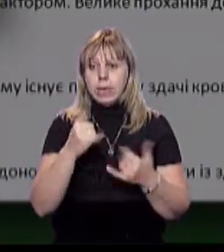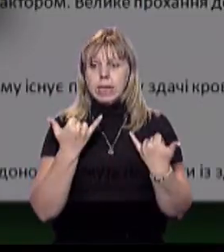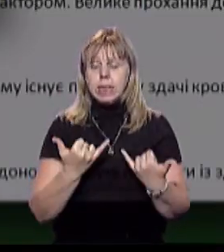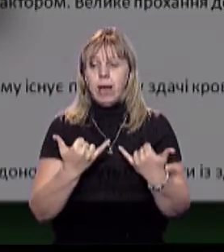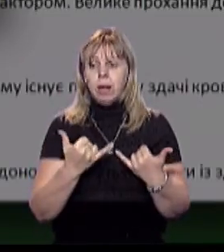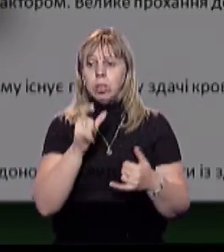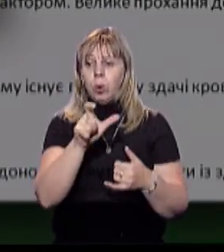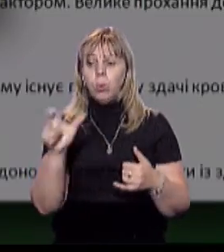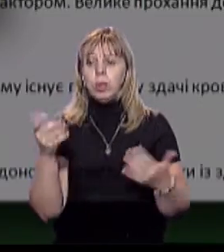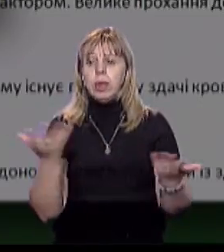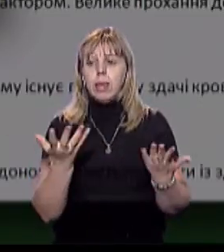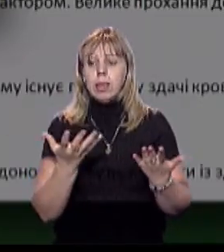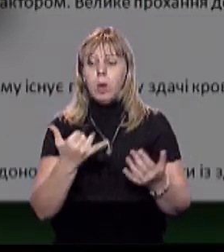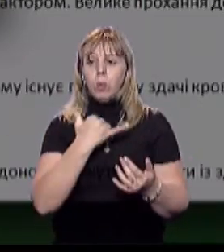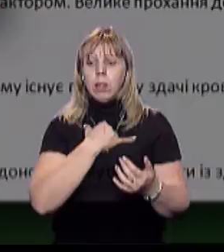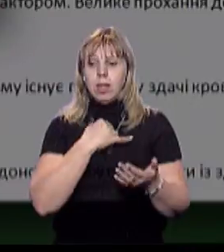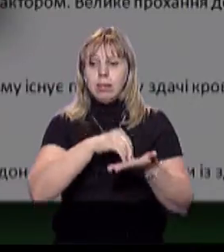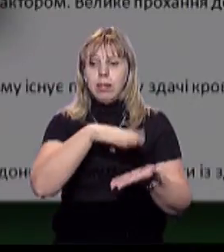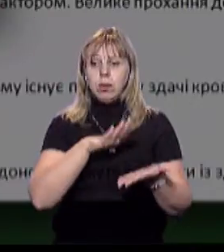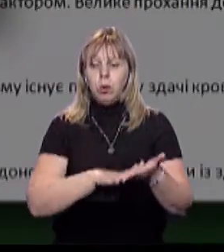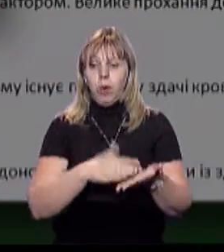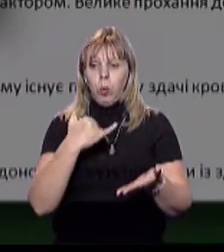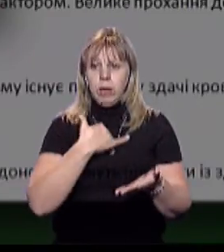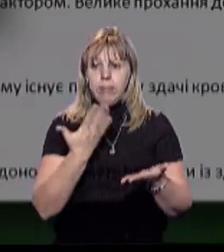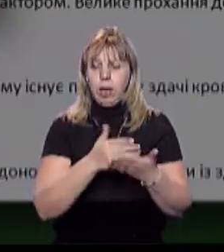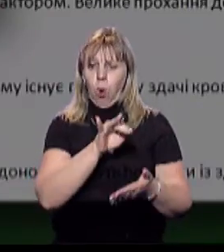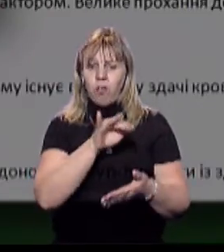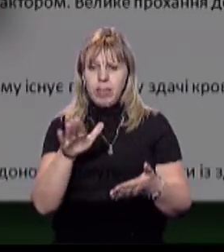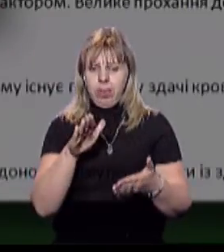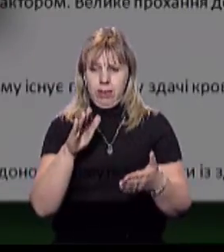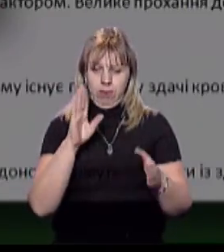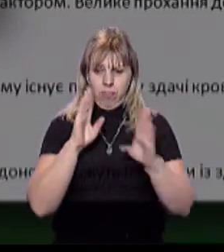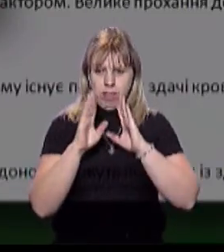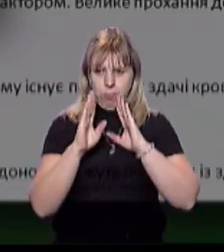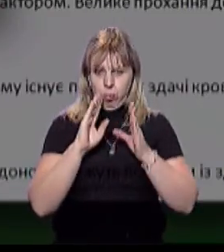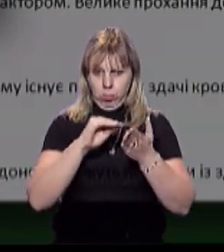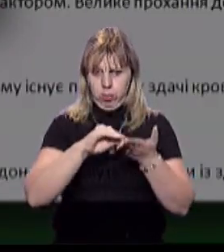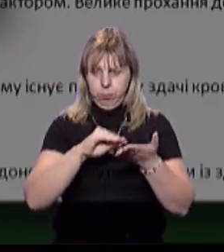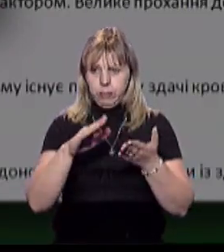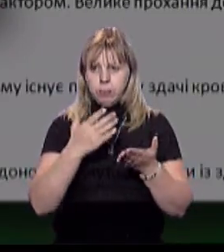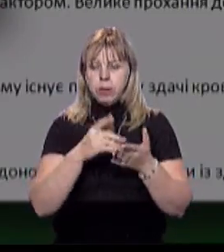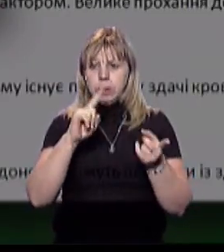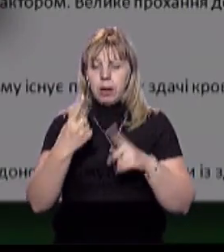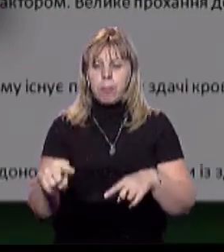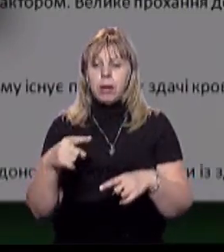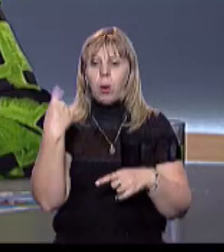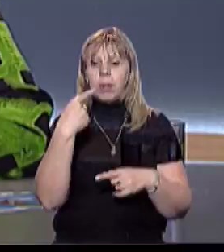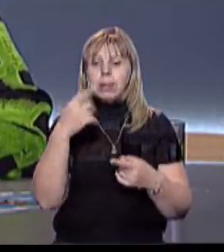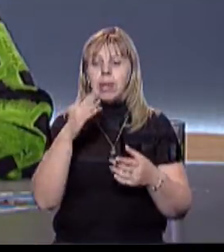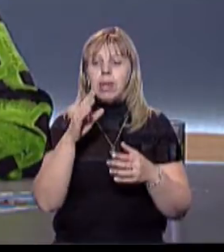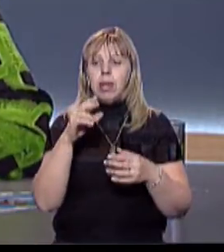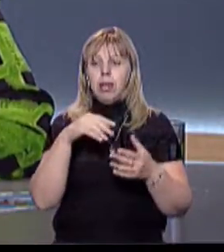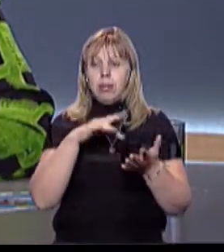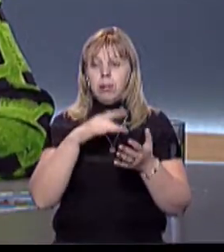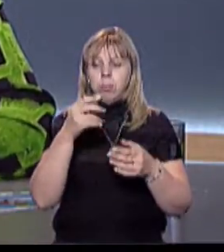зараз люди, котрі у нас зареєструвалися, у нас є офіційна сторінка на Фейсбуці «Закарпатська обласна станція переливання крові», вони